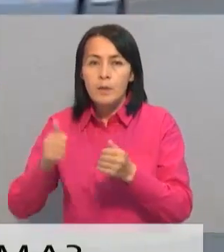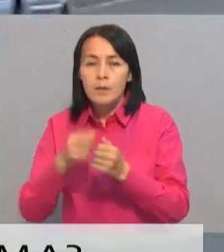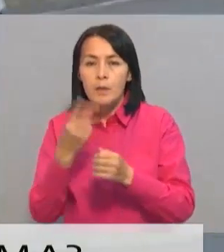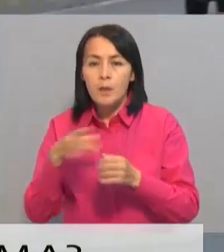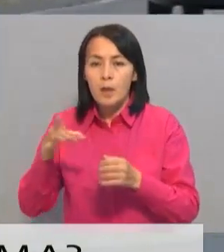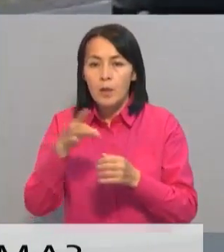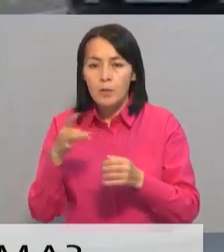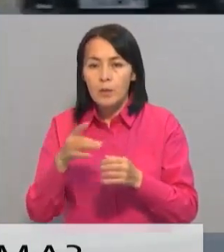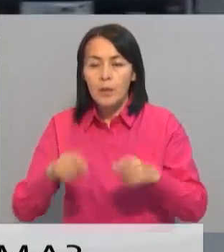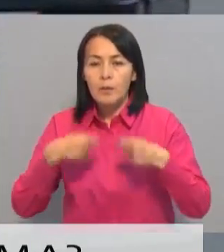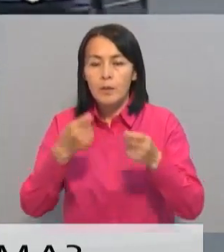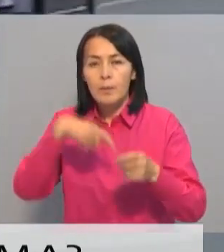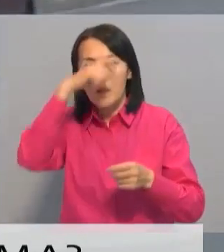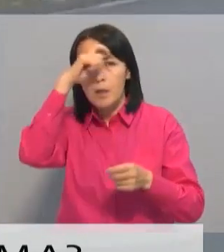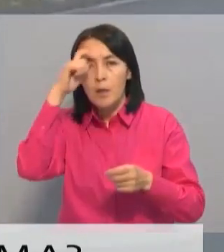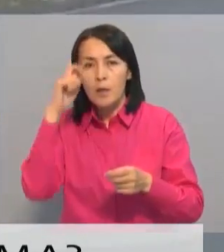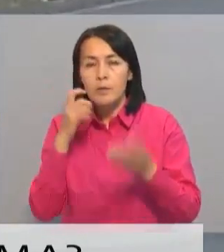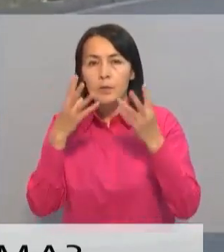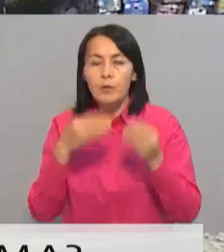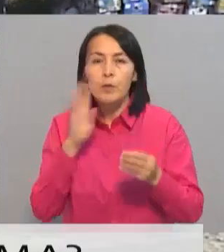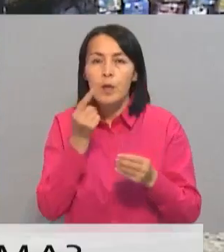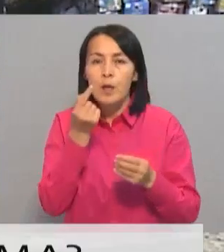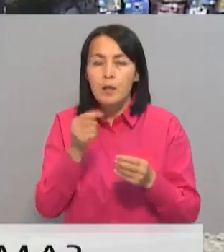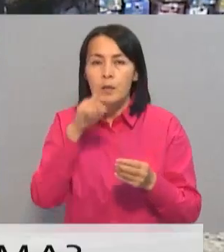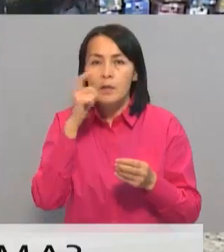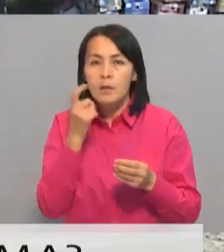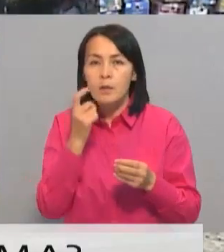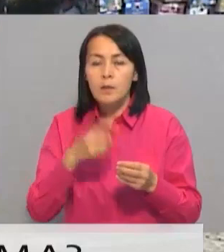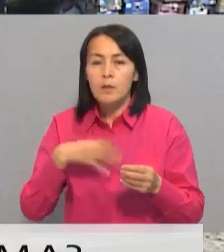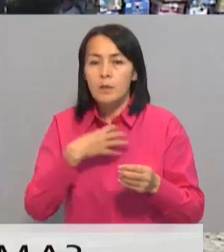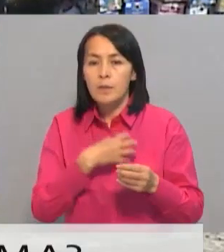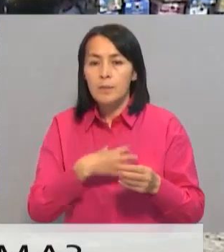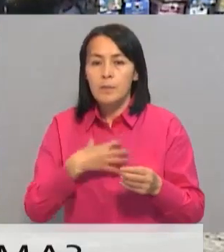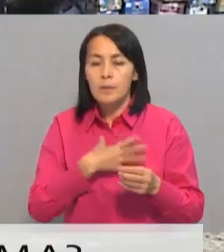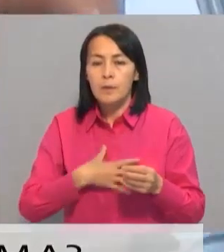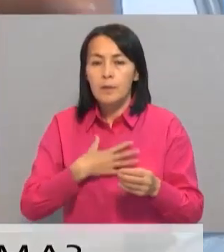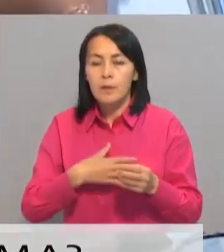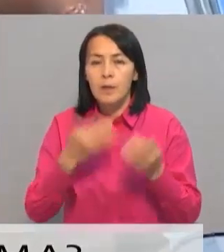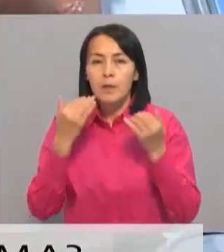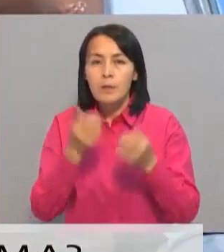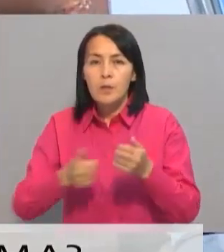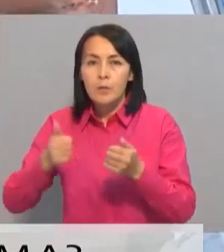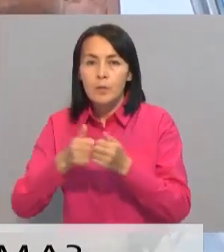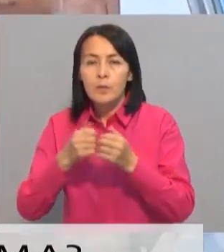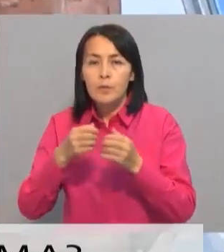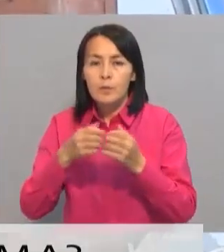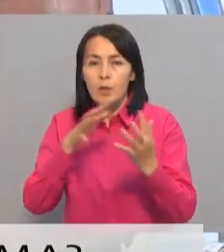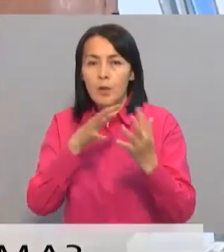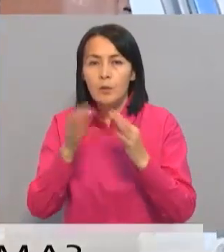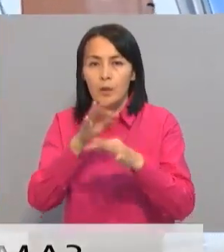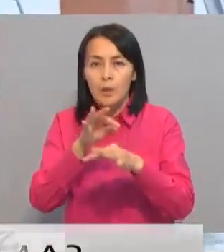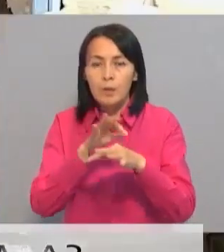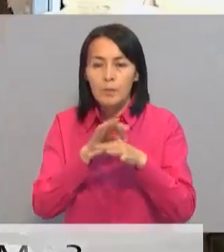аудан бөліп алады. Шіліңгір, Шілдеде су мөлшері азайып кетіп, шаруалар шырылдап жататын. Себебі бастауын көршілден алатын Достық каналы